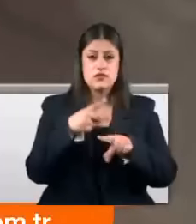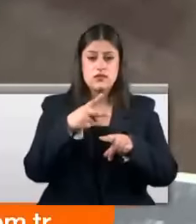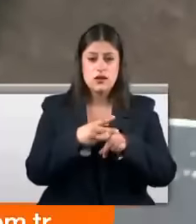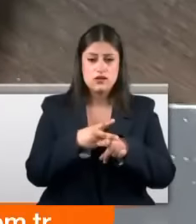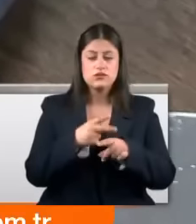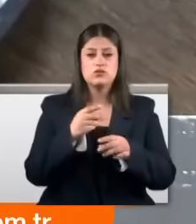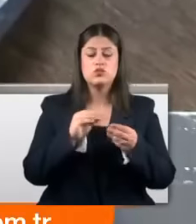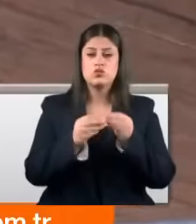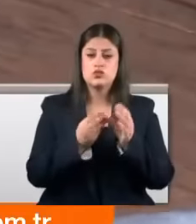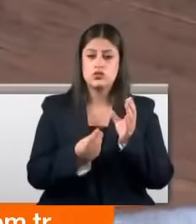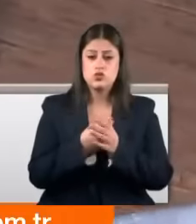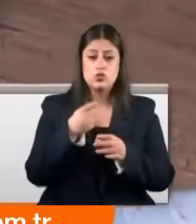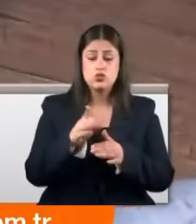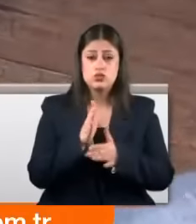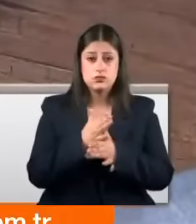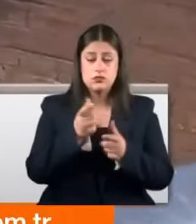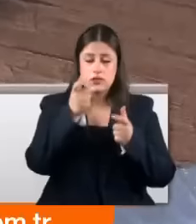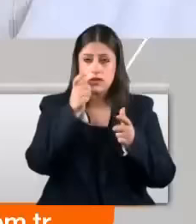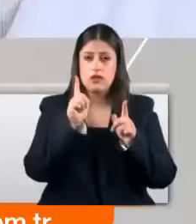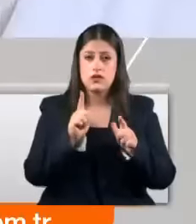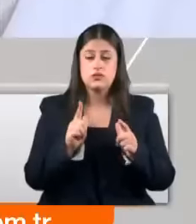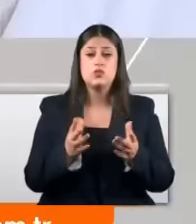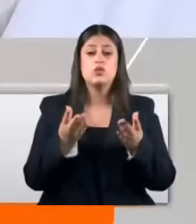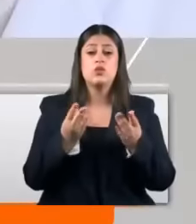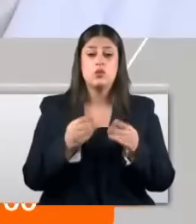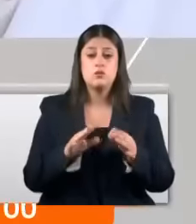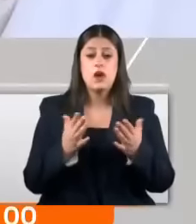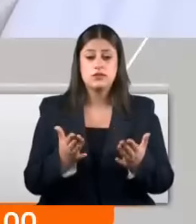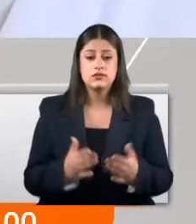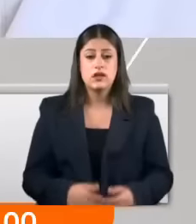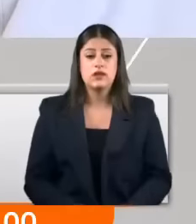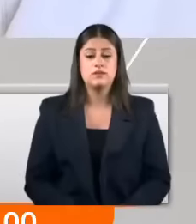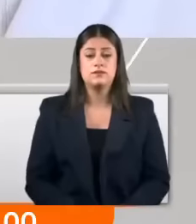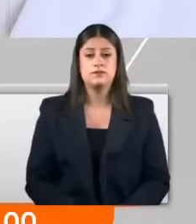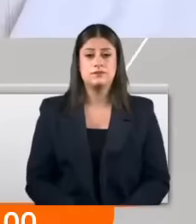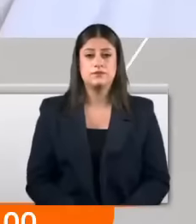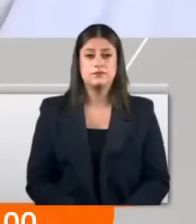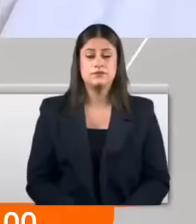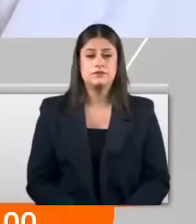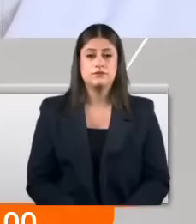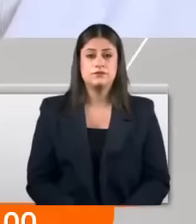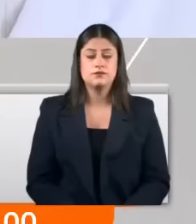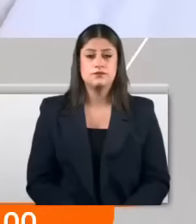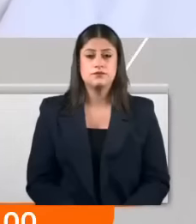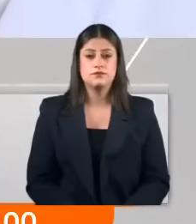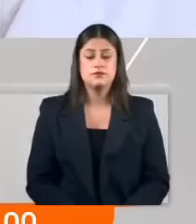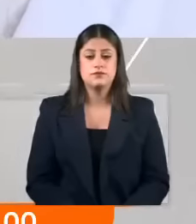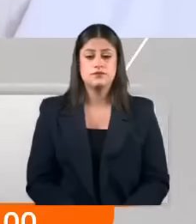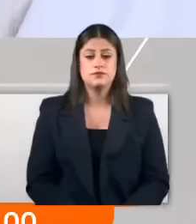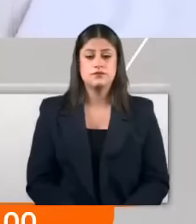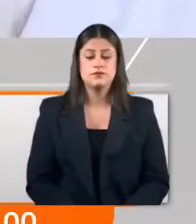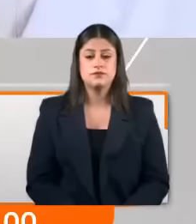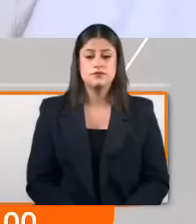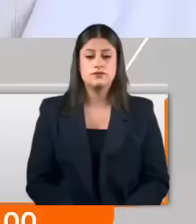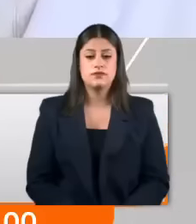gribi. Bu sebeple dikkatli olmak şart. Yoksa hematolojik kanserlerle ilgili etkilerin ortaya çıktığı biliniyor. Bunlar özellikle